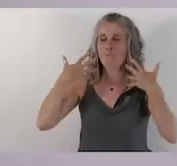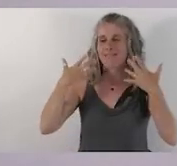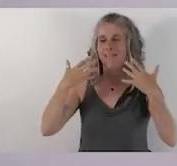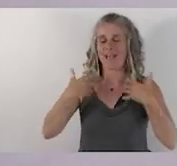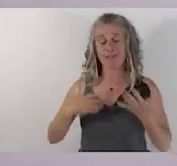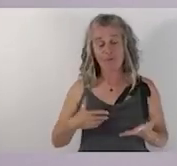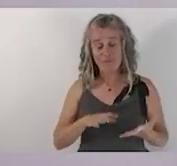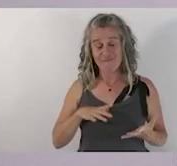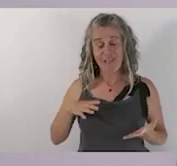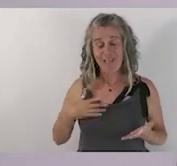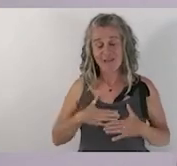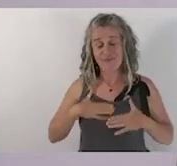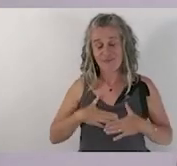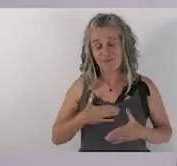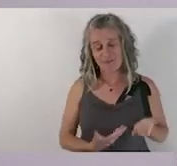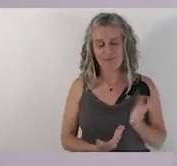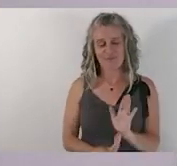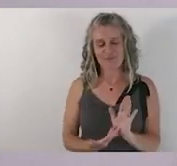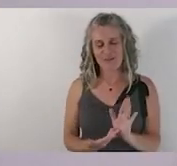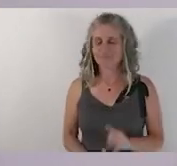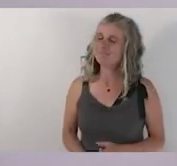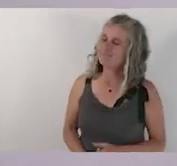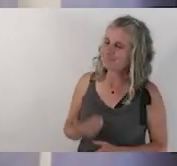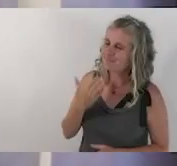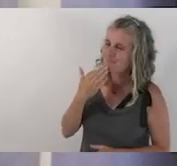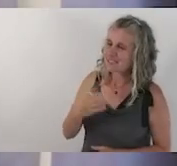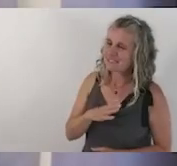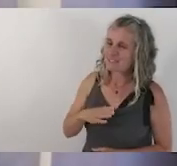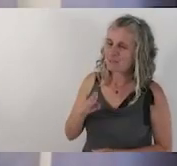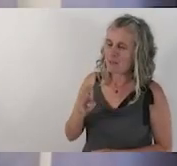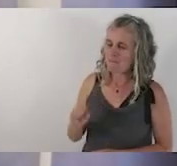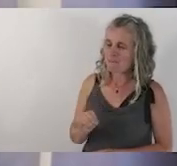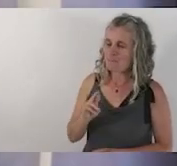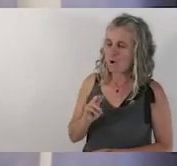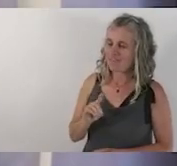cette délibération. Merci Madame Bordet.